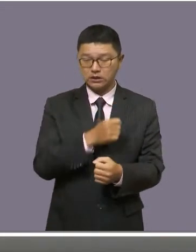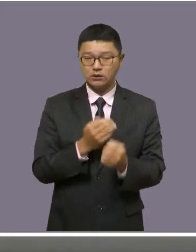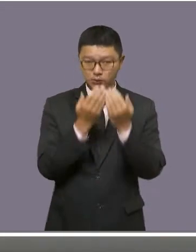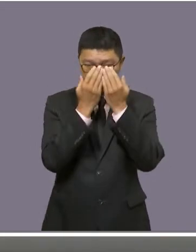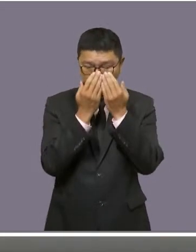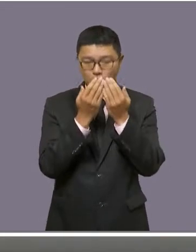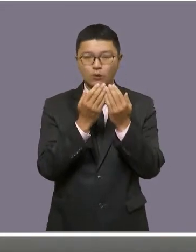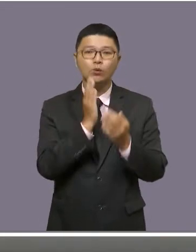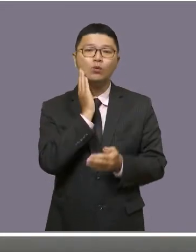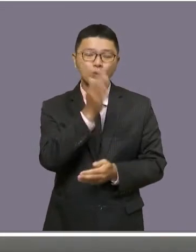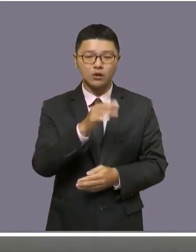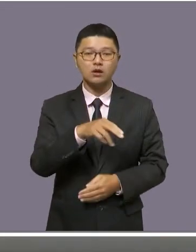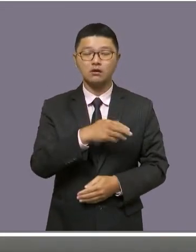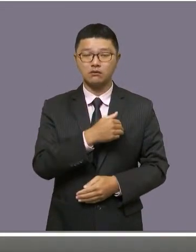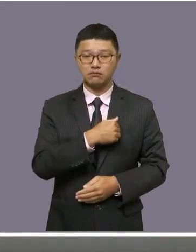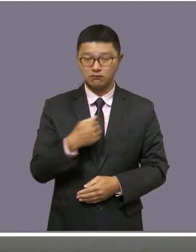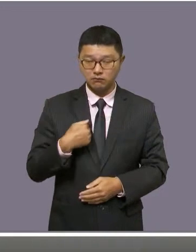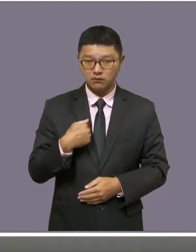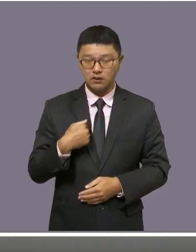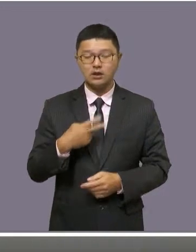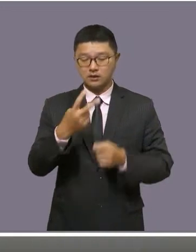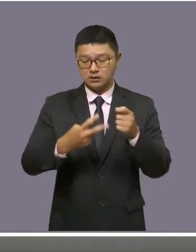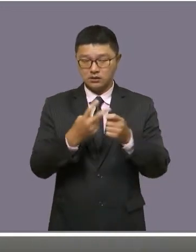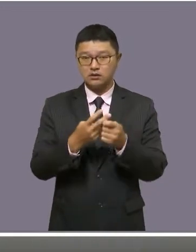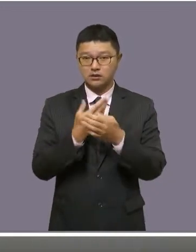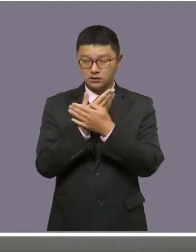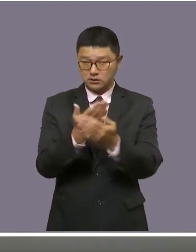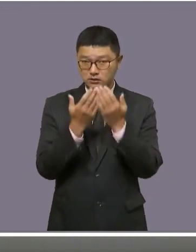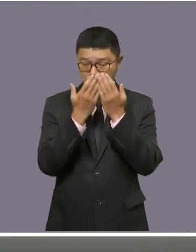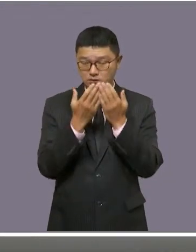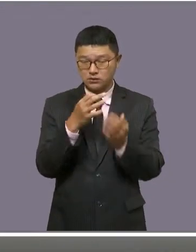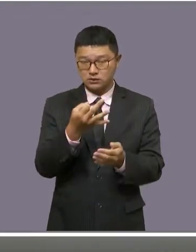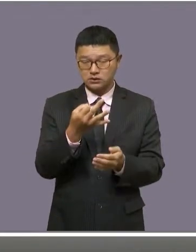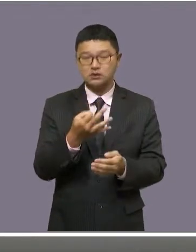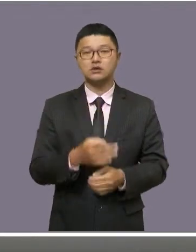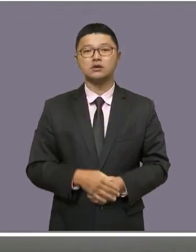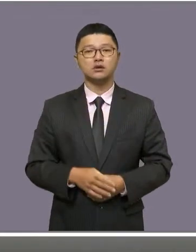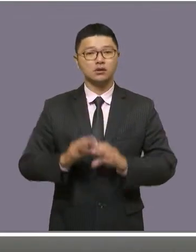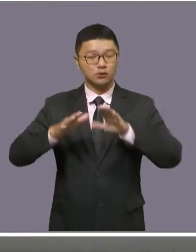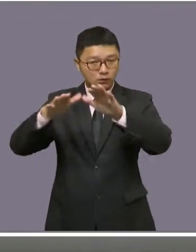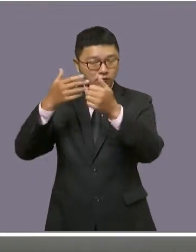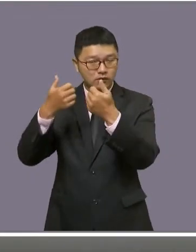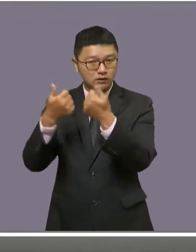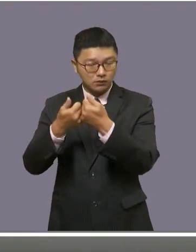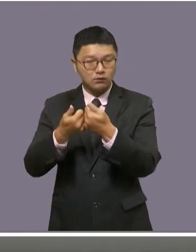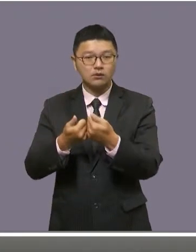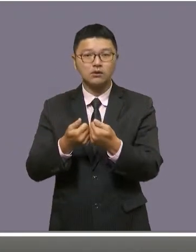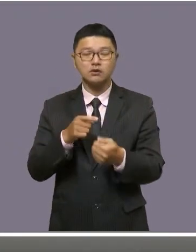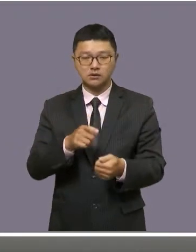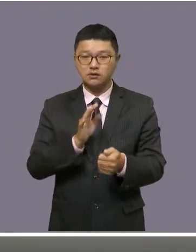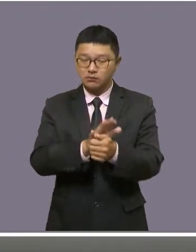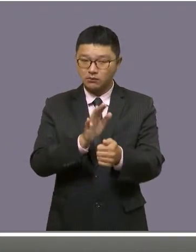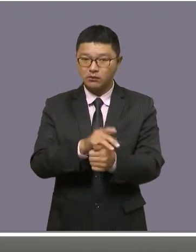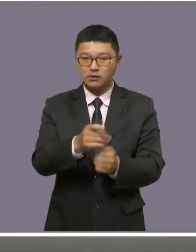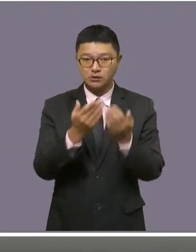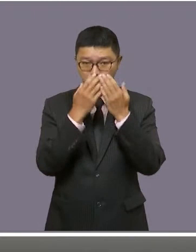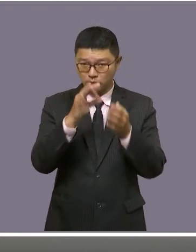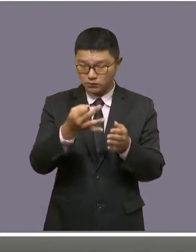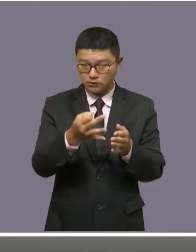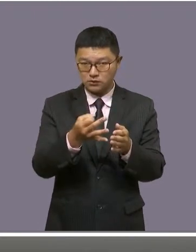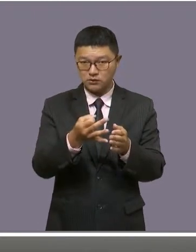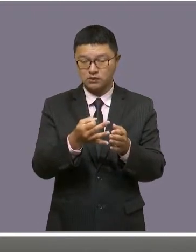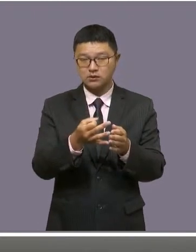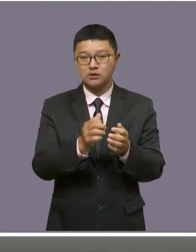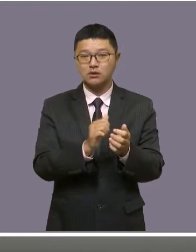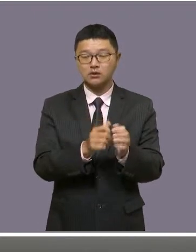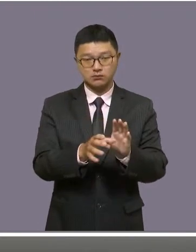学那2年的奖助学金国发会就会搭配除了2年的学杂费来补助